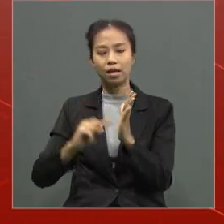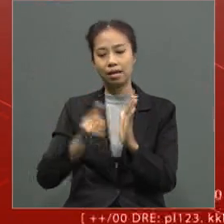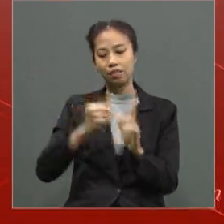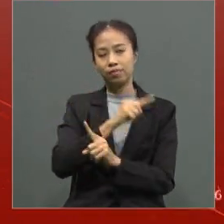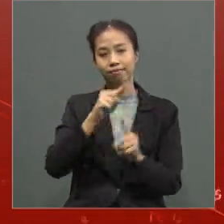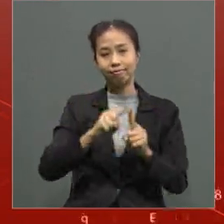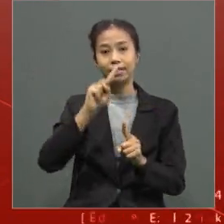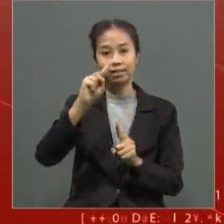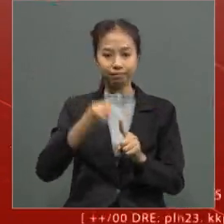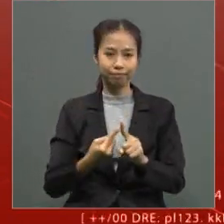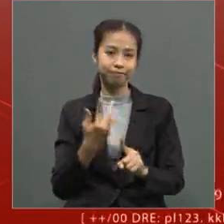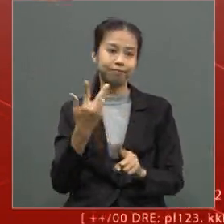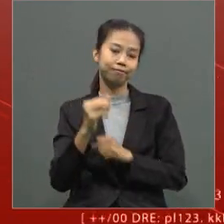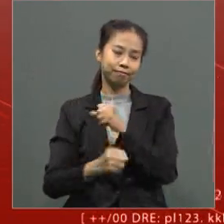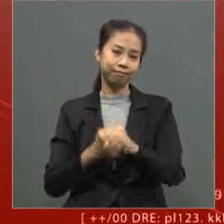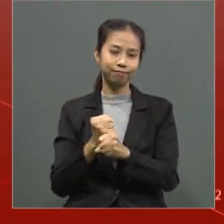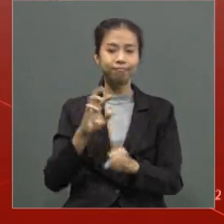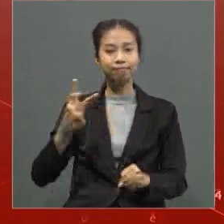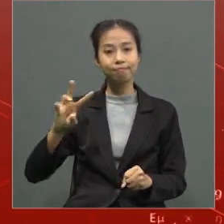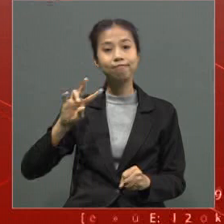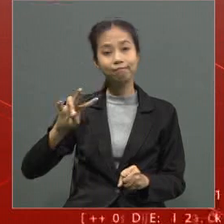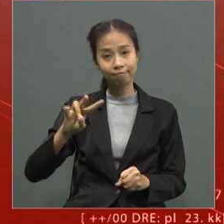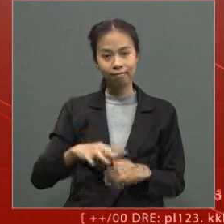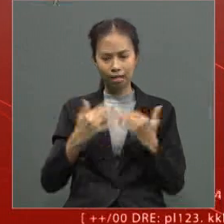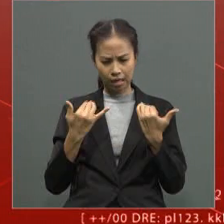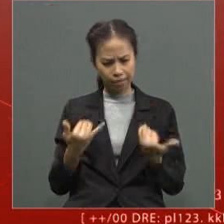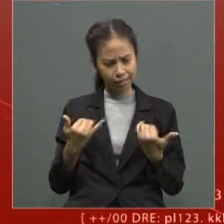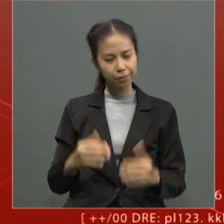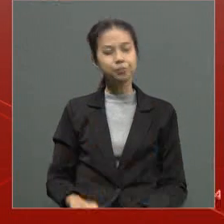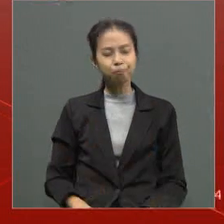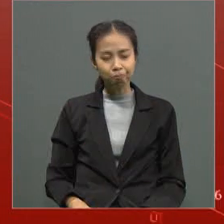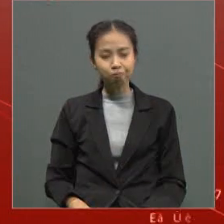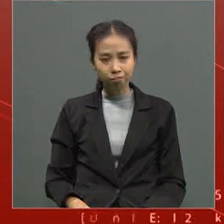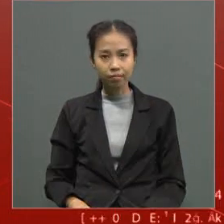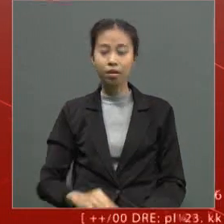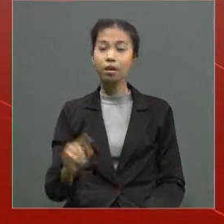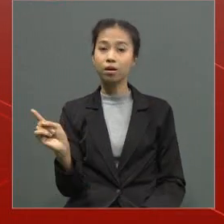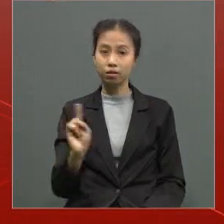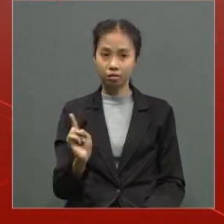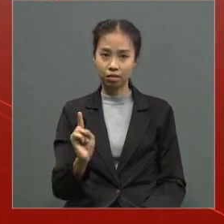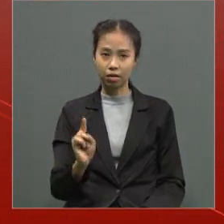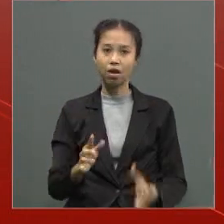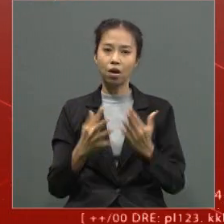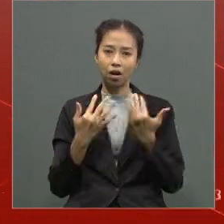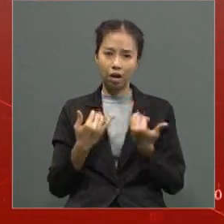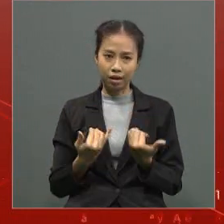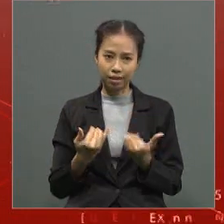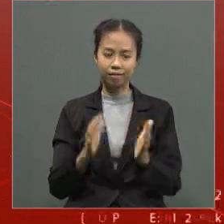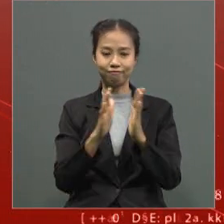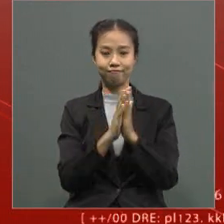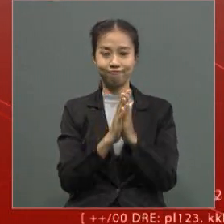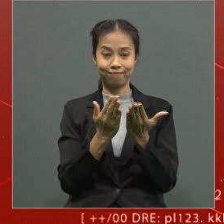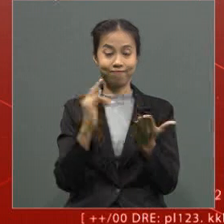2567นั่นเองค่ะครับก็ถือว่าเป็นนิหมายที่ดีเอาง่ายๆความเเรียกว่าความแข็งแรงของพาสปอร์ต